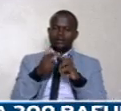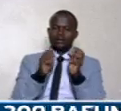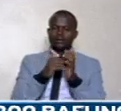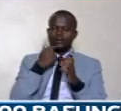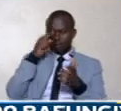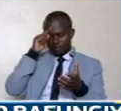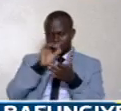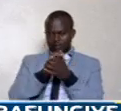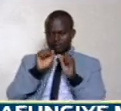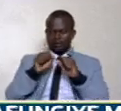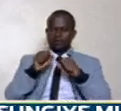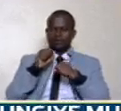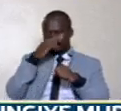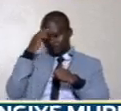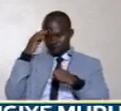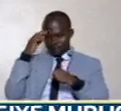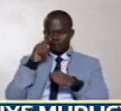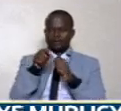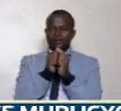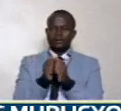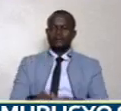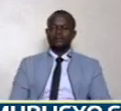hari icyizere ko bishobora gushoboka ari nayo mpamvu bagiye kujyana nawe